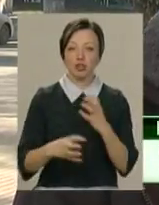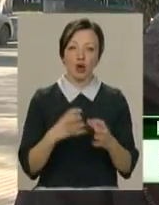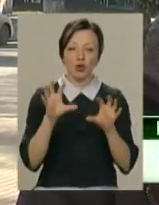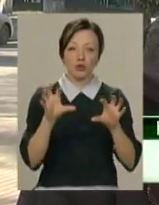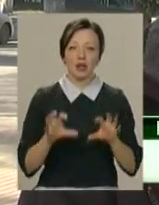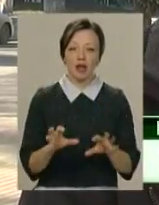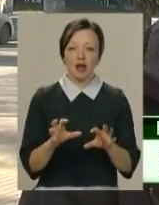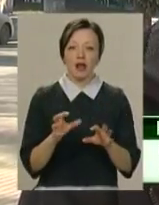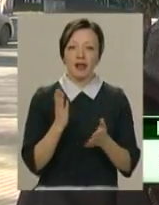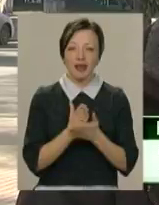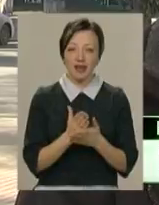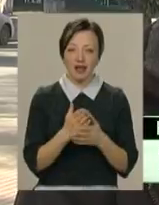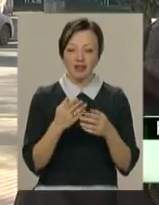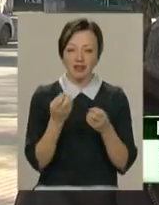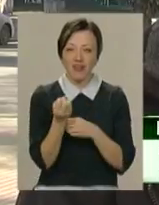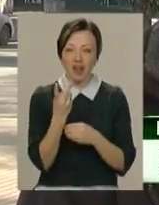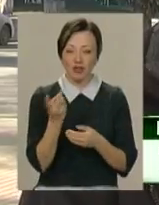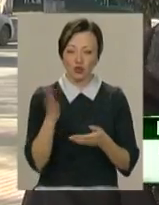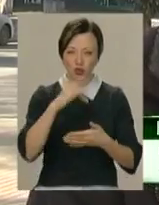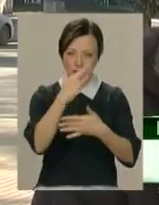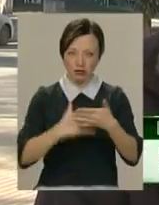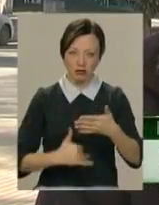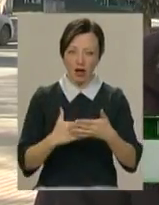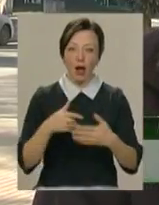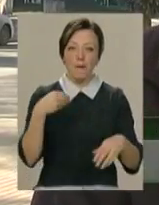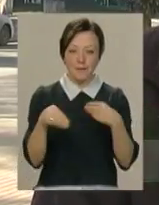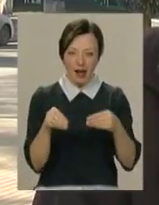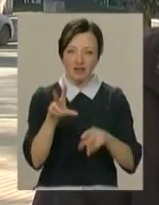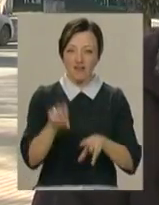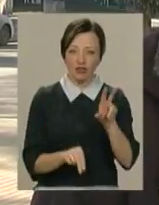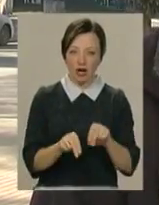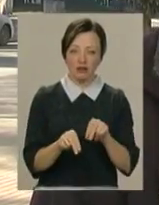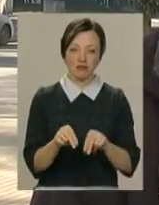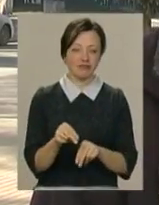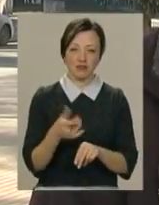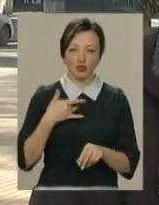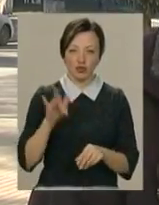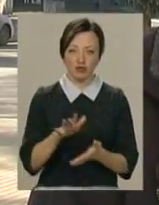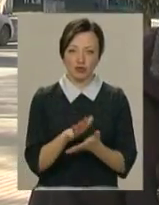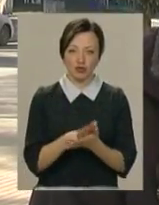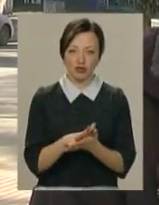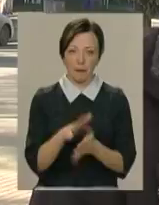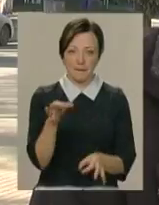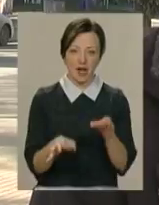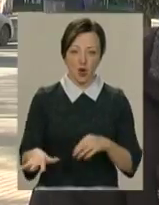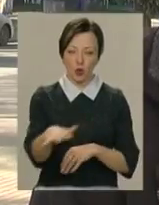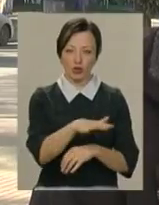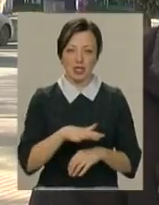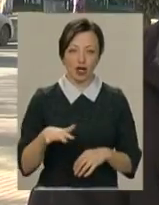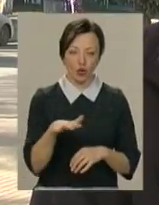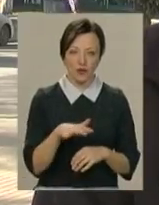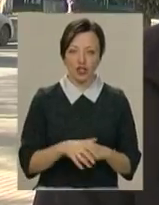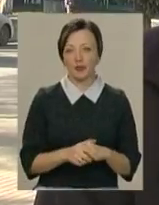стійких органічних речовин, де пластик вважається один із найтаких жорстких забруднювачів навколишнього природного